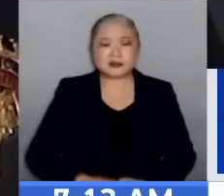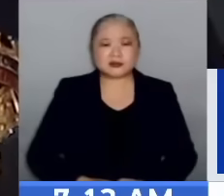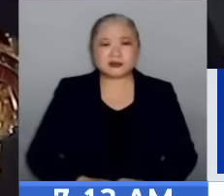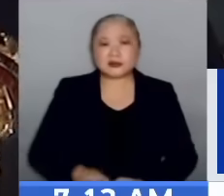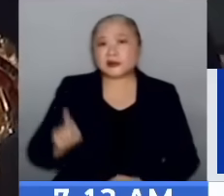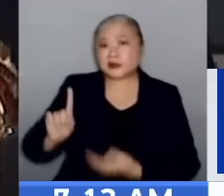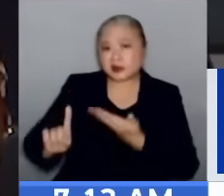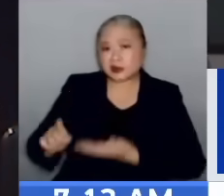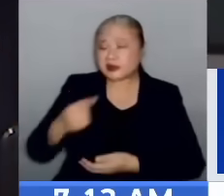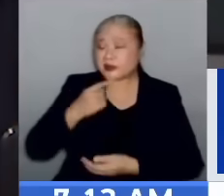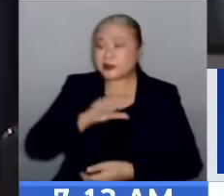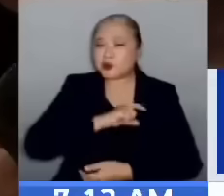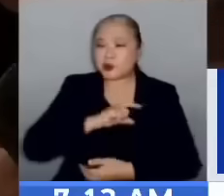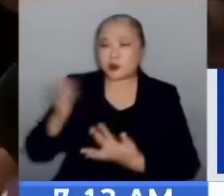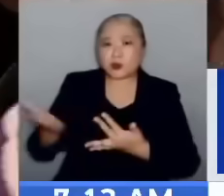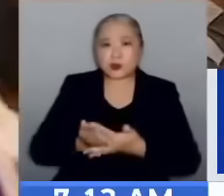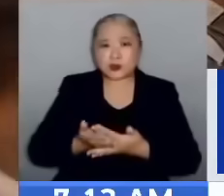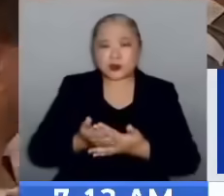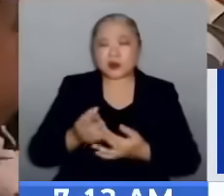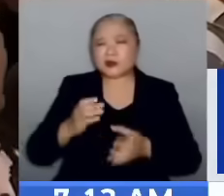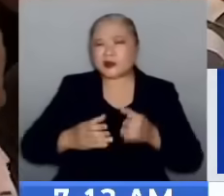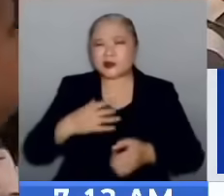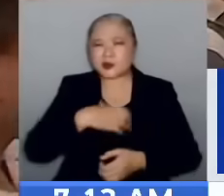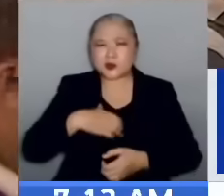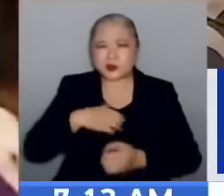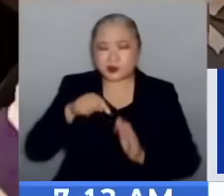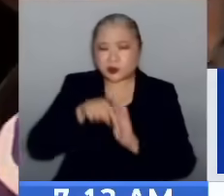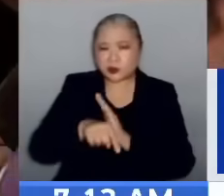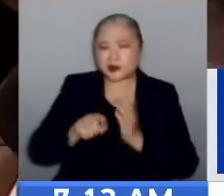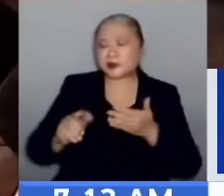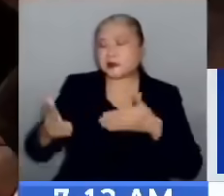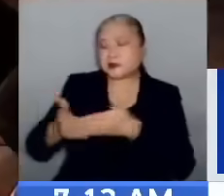reklamong homicide laban sa guro.